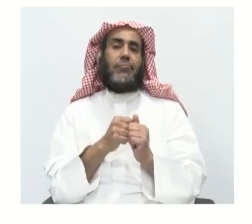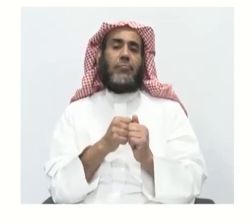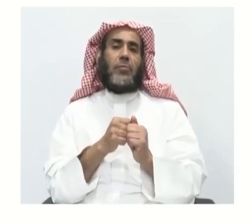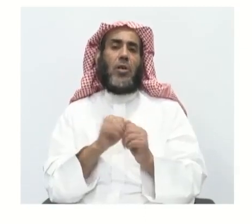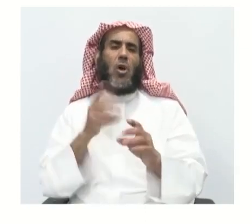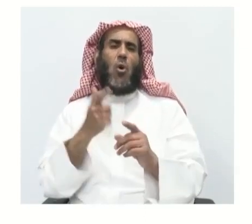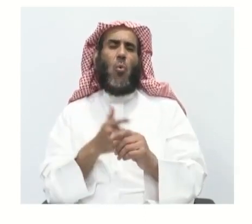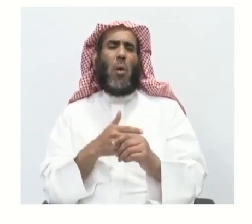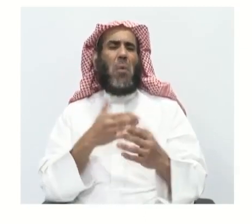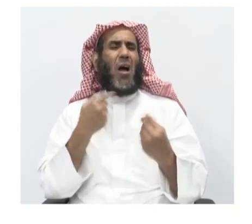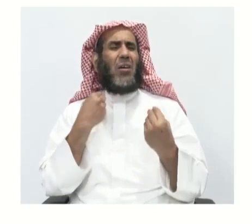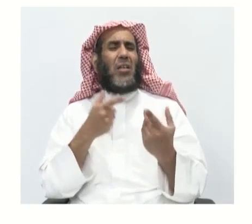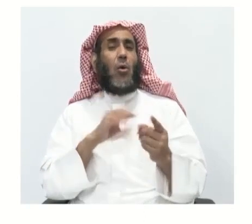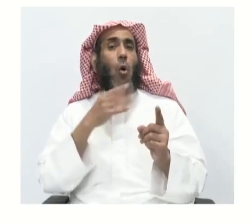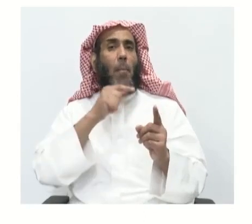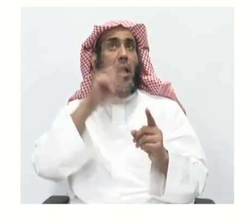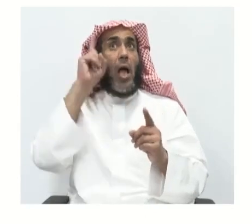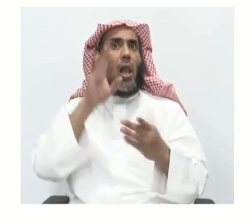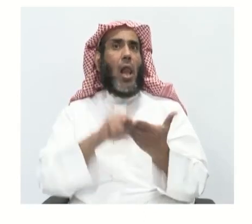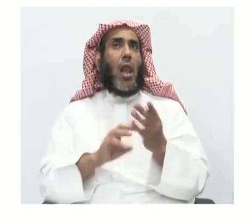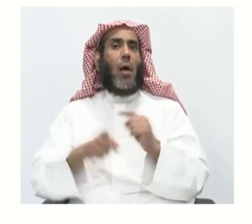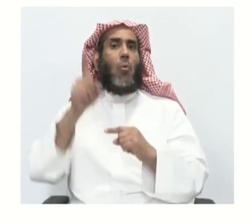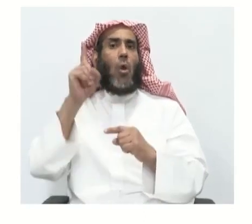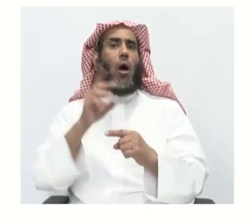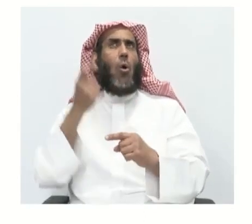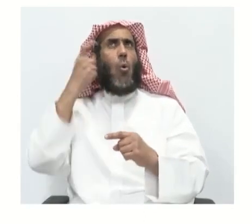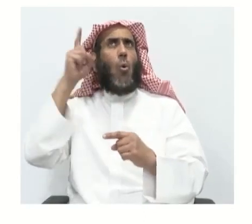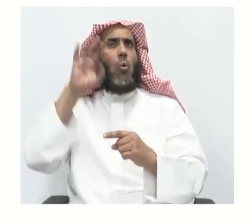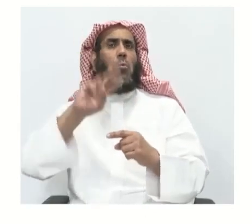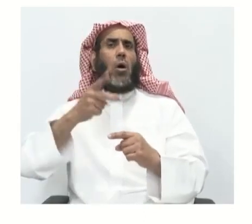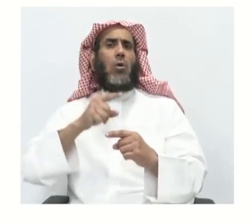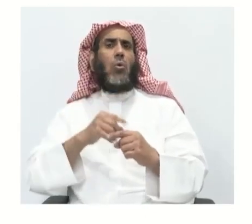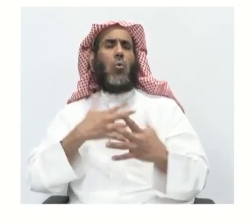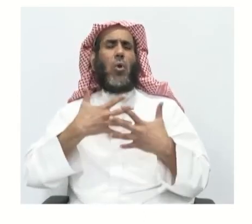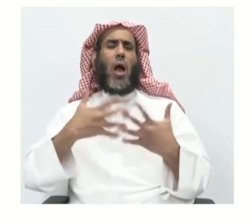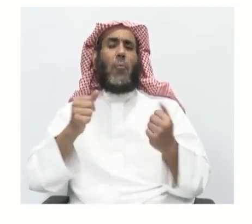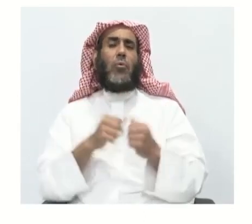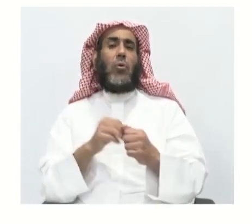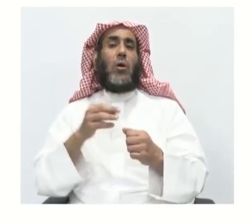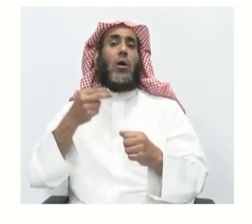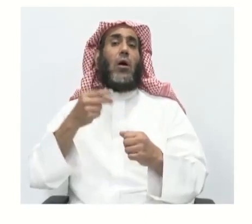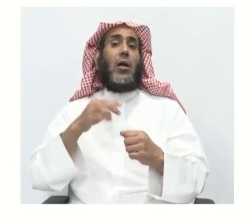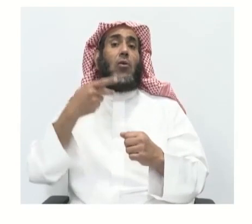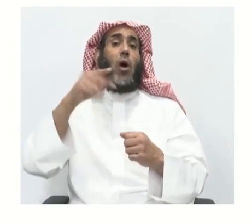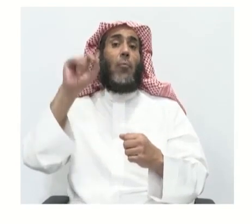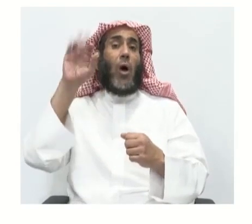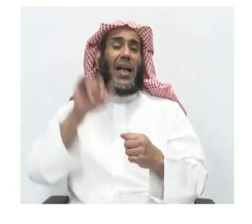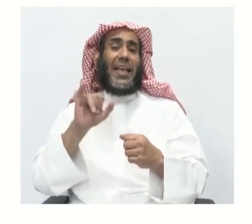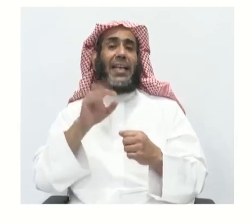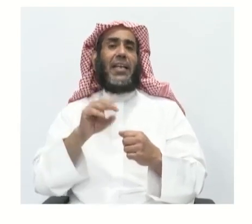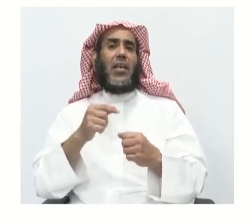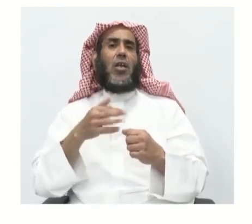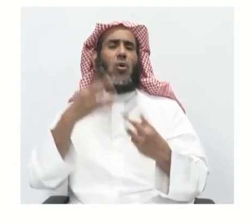وما ادعي ما يعلم الله ما يعلم الله غيره رحاب علي رحاب علي